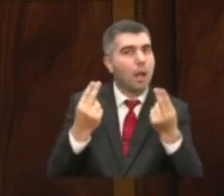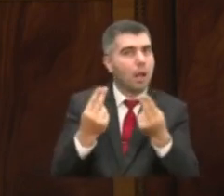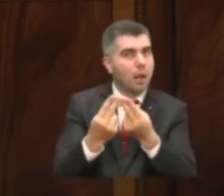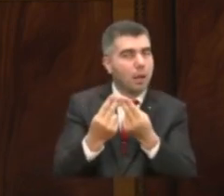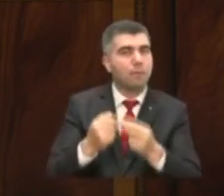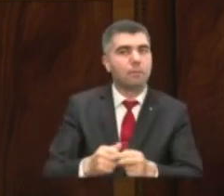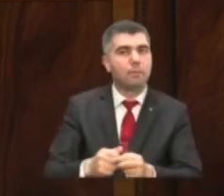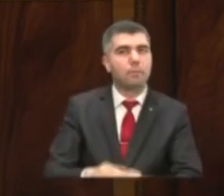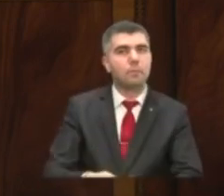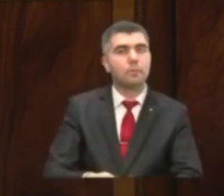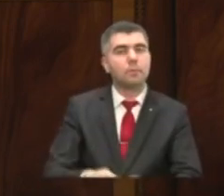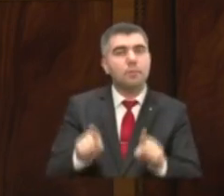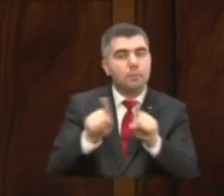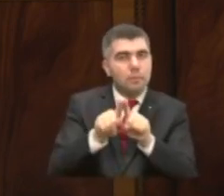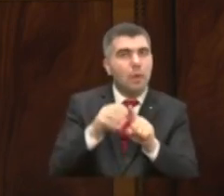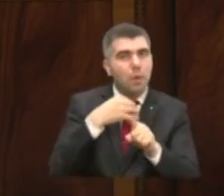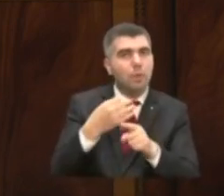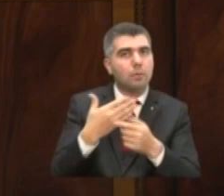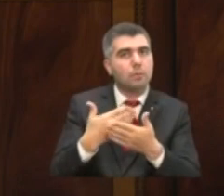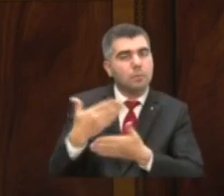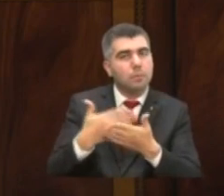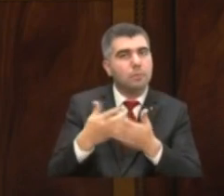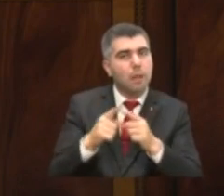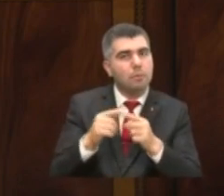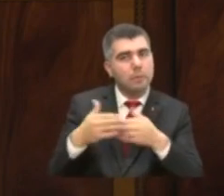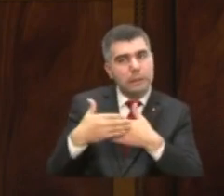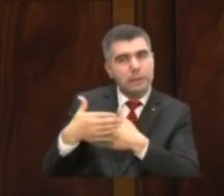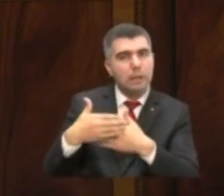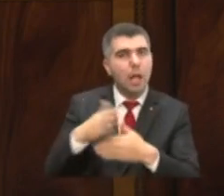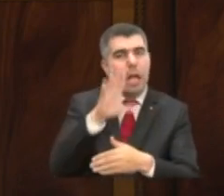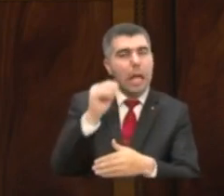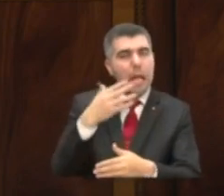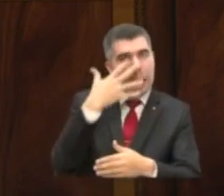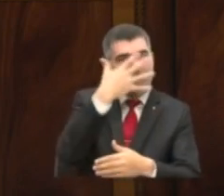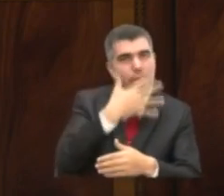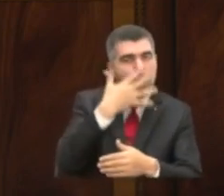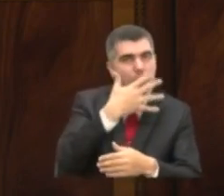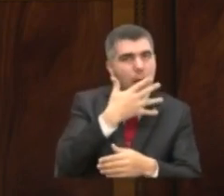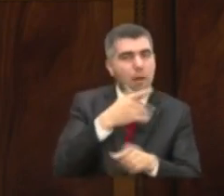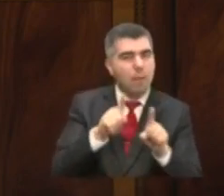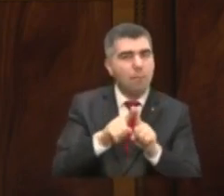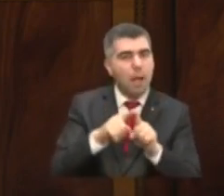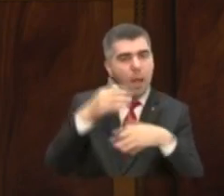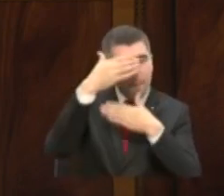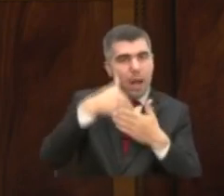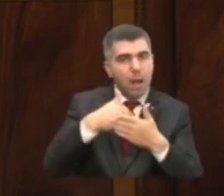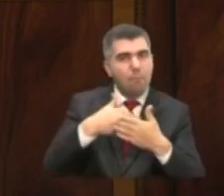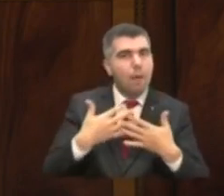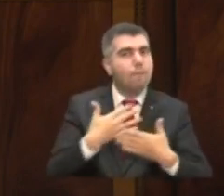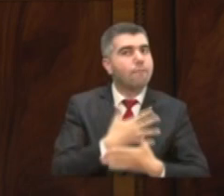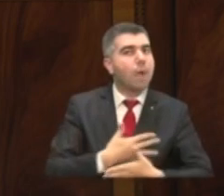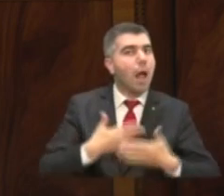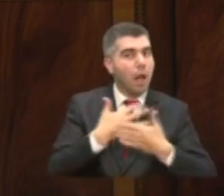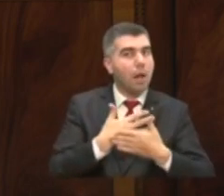عمق علاقاتها وسمو علاقاتها مع أشقائه الأفارقة. المغرب يعتز بكونه بلد إفريقي،